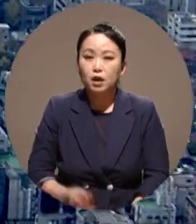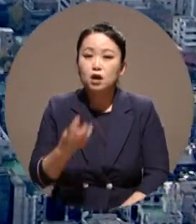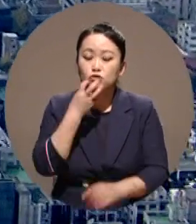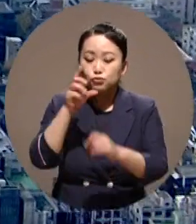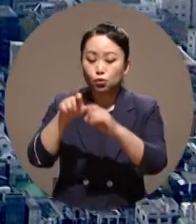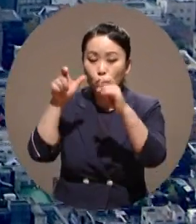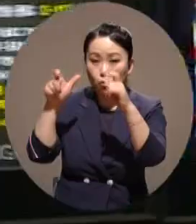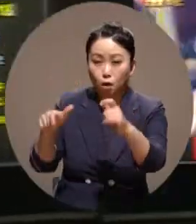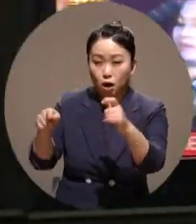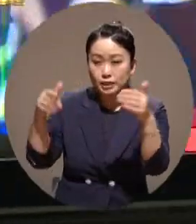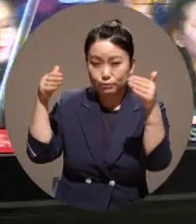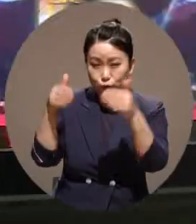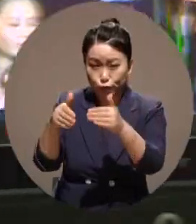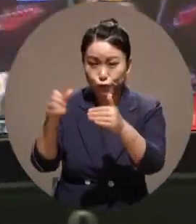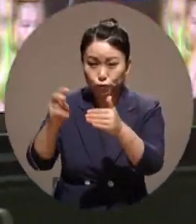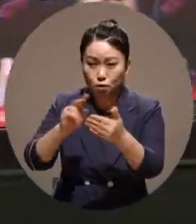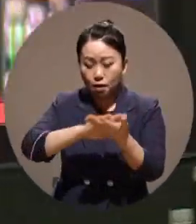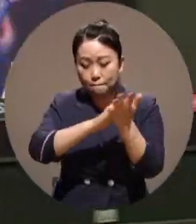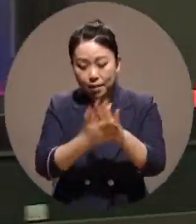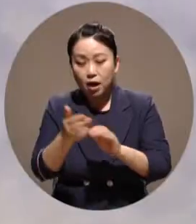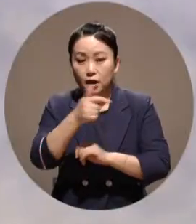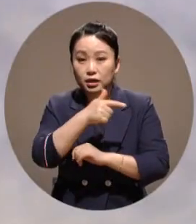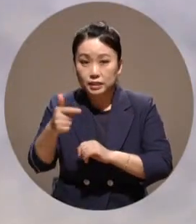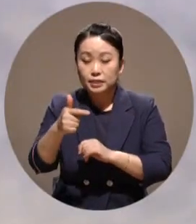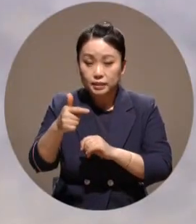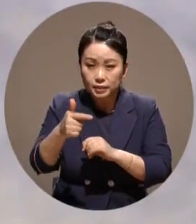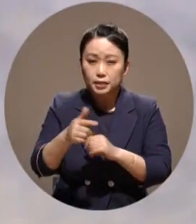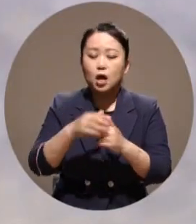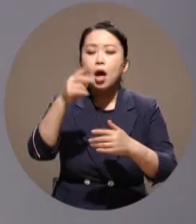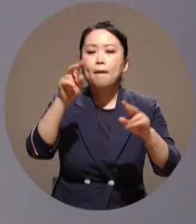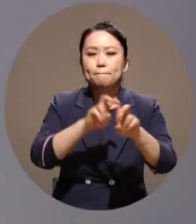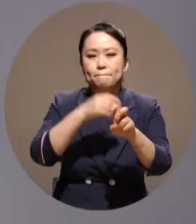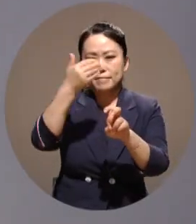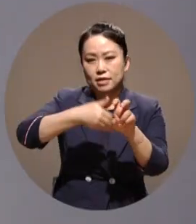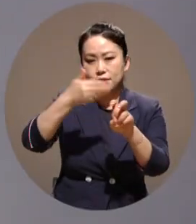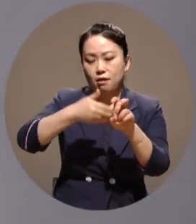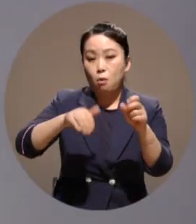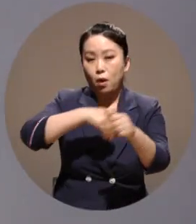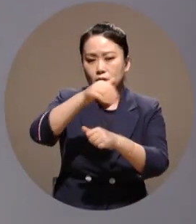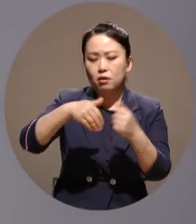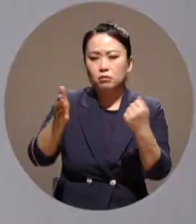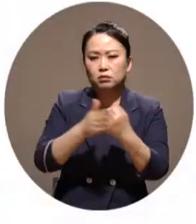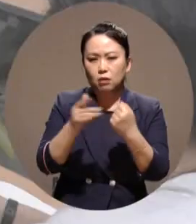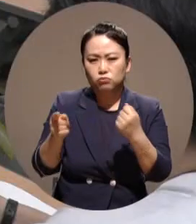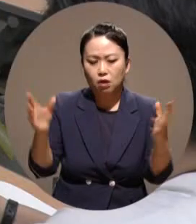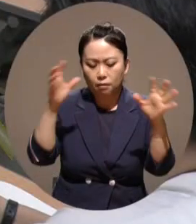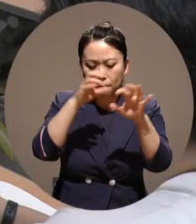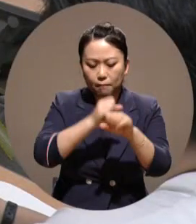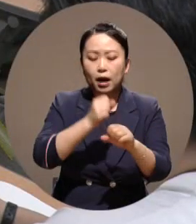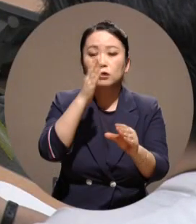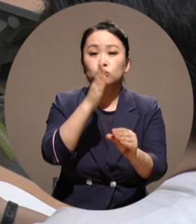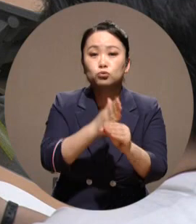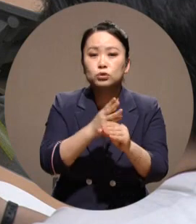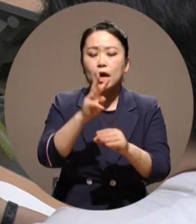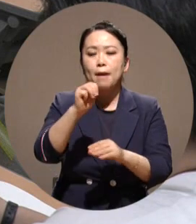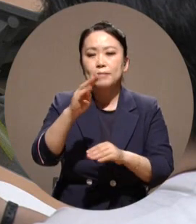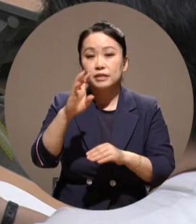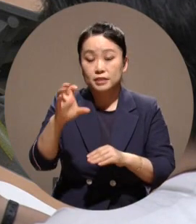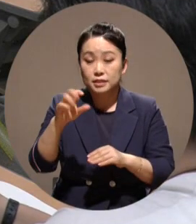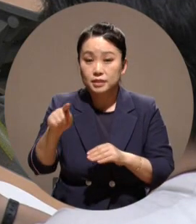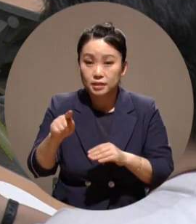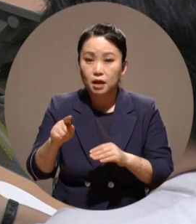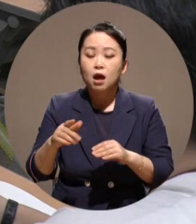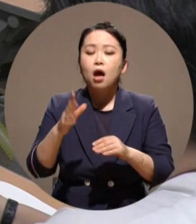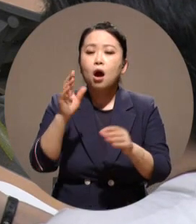수도권 집중 현상과 급변한 디지털 미디어 환경으로 고사 위기에 몰린 지역 MBC. 활성화 방안을 모색하기 위해